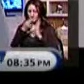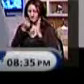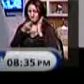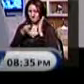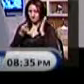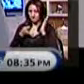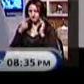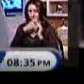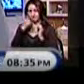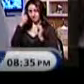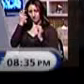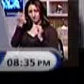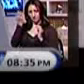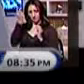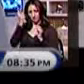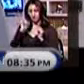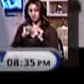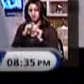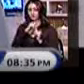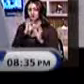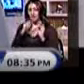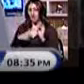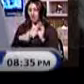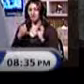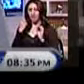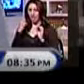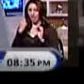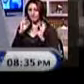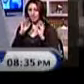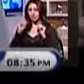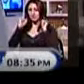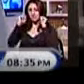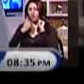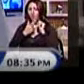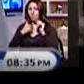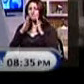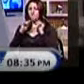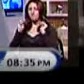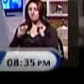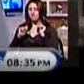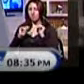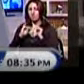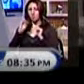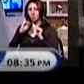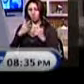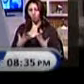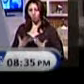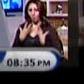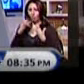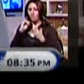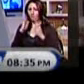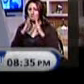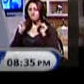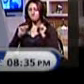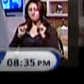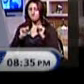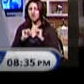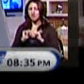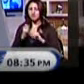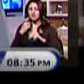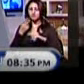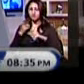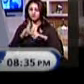هو ياخد دايما مواقف شديدة الجرأة شديدة الثورية، يتمسك بوجهة النظر ما دام